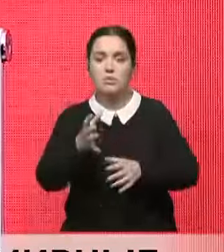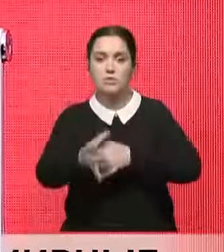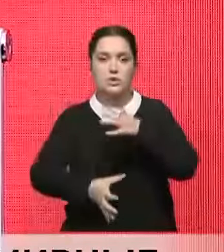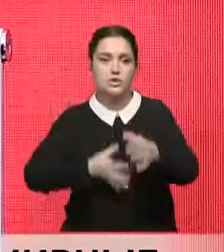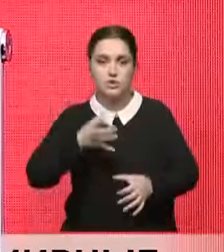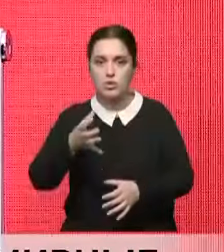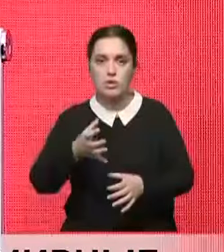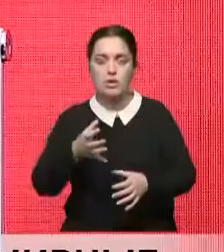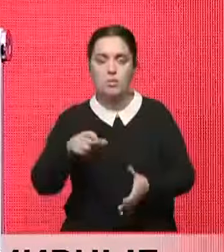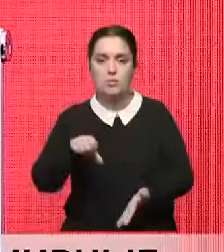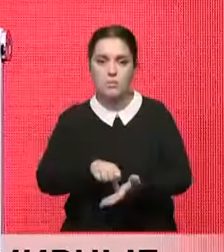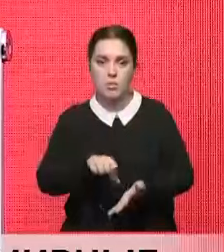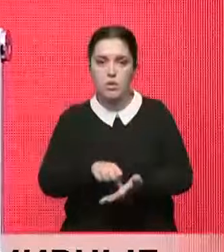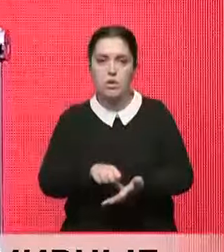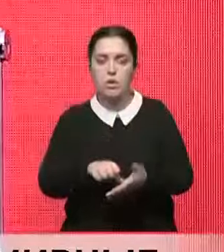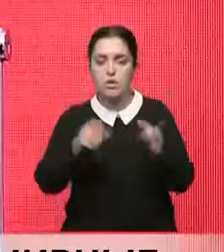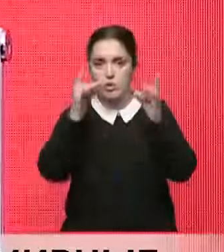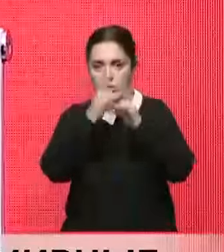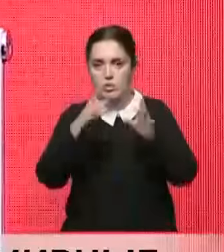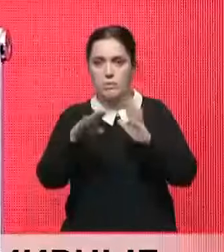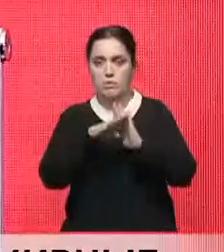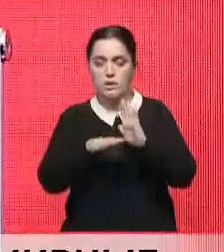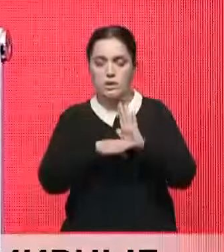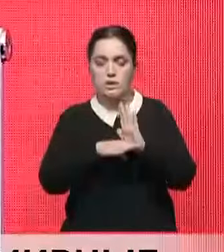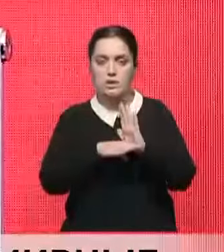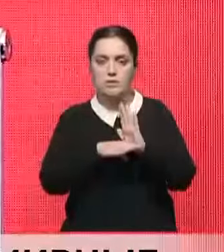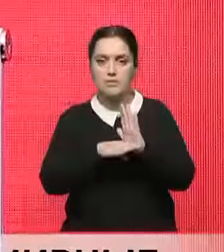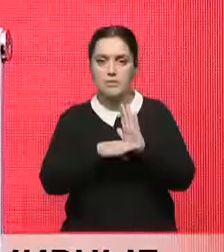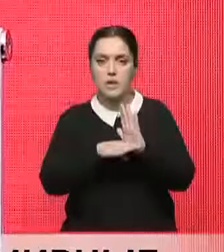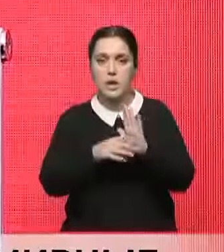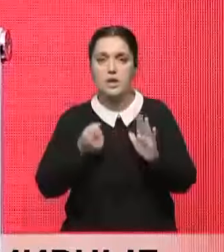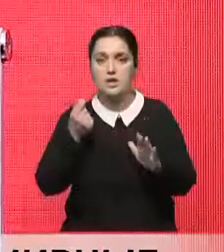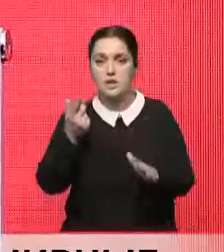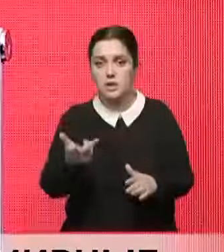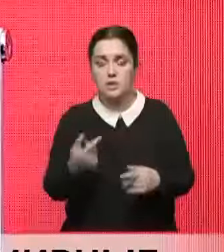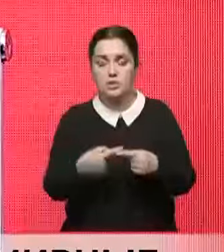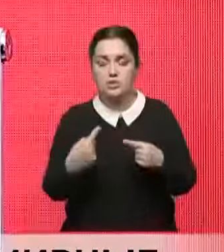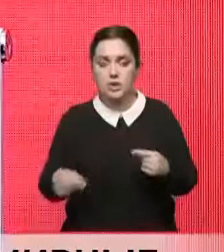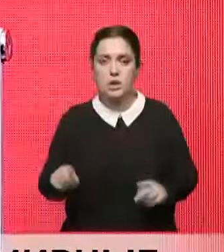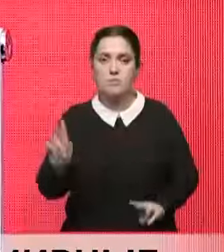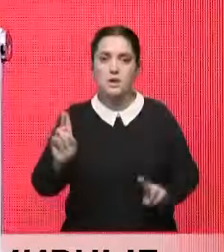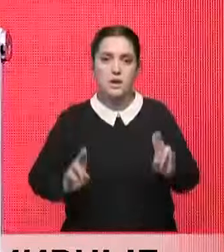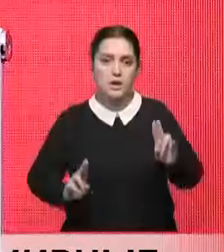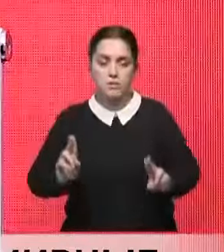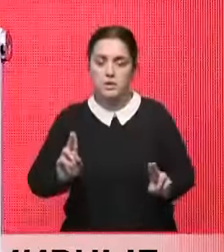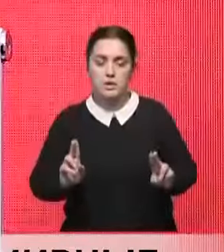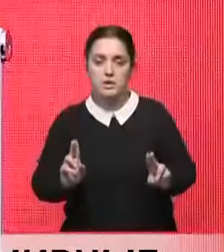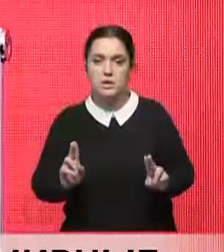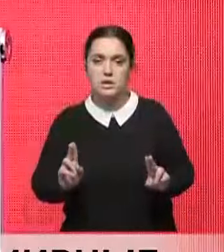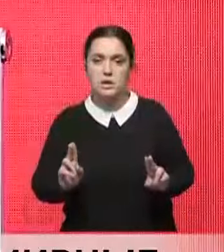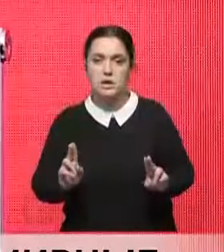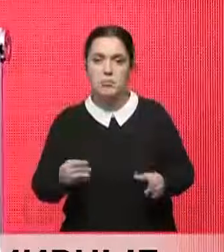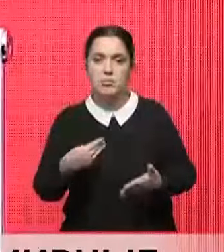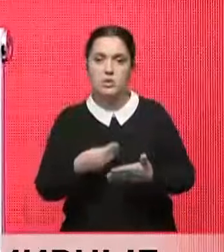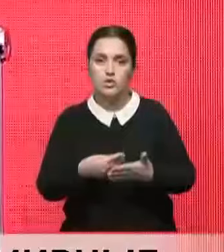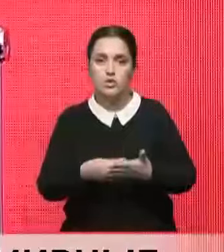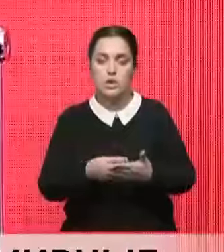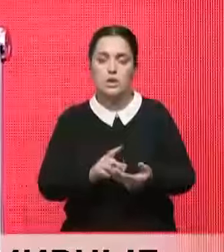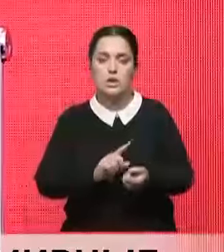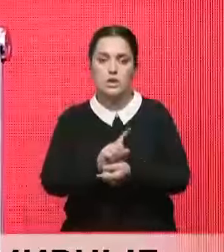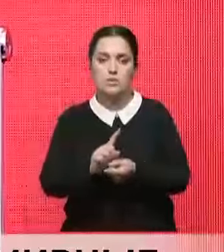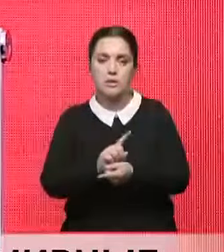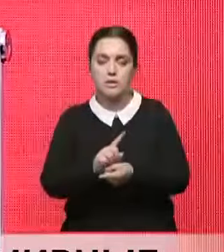международное присутствие в культурной программе. Вот, и некоторые другие параметры, значит, нашего бюджета претерпели